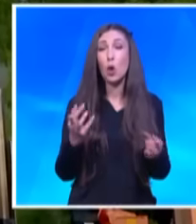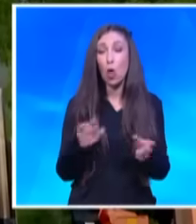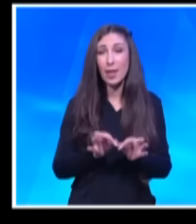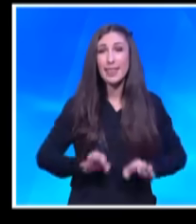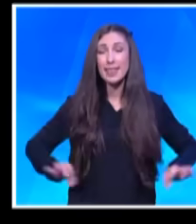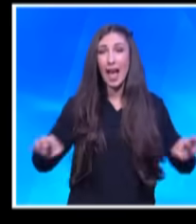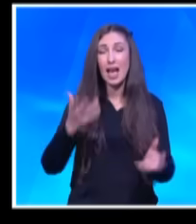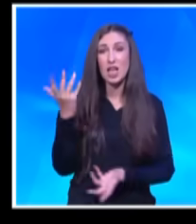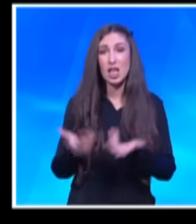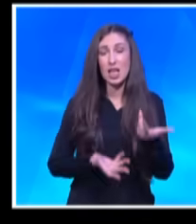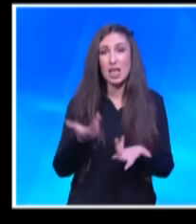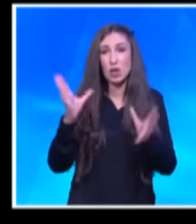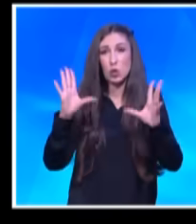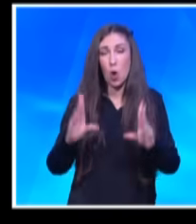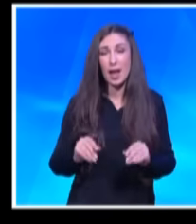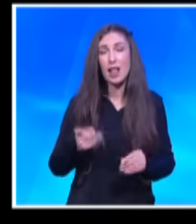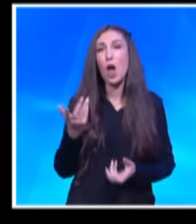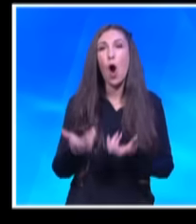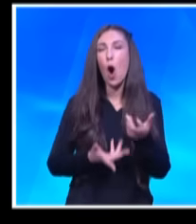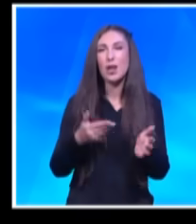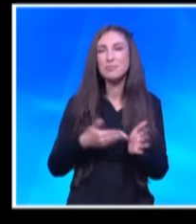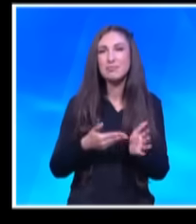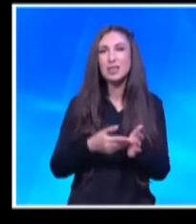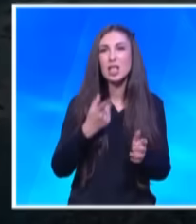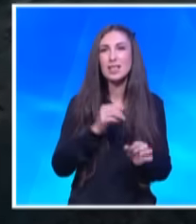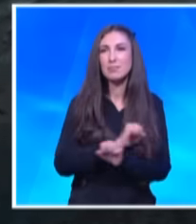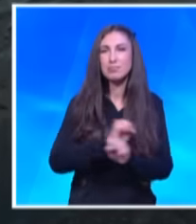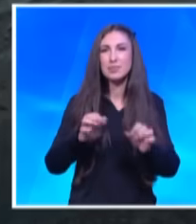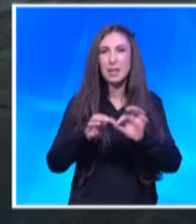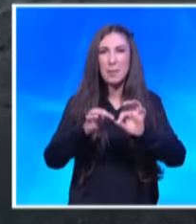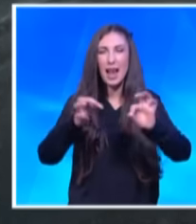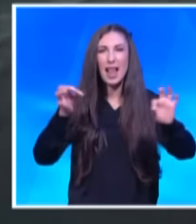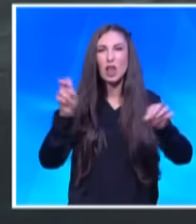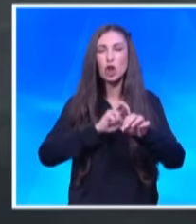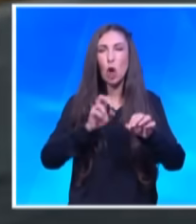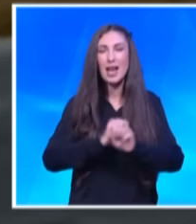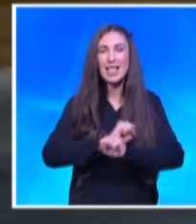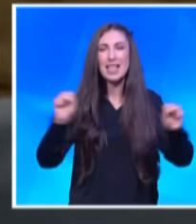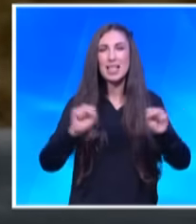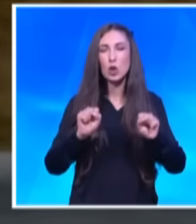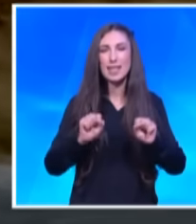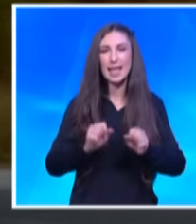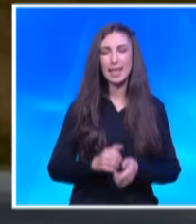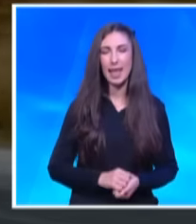горски масив е изгорял. Предполага се, че огънят е предизвикан от късо съединение от магистрален електрически